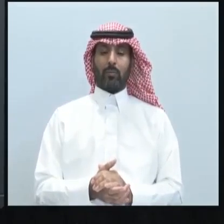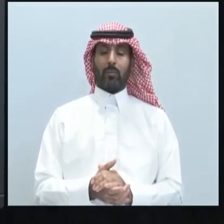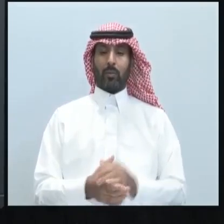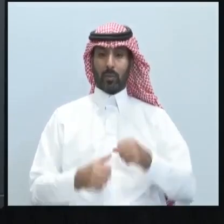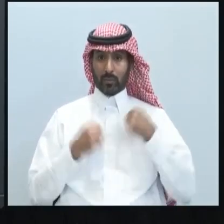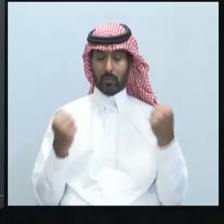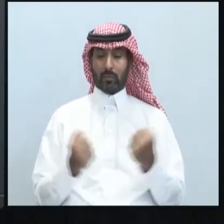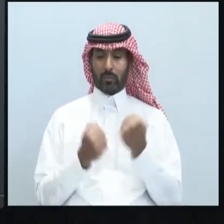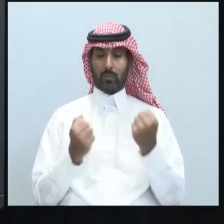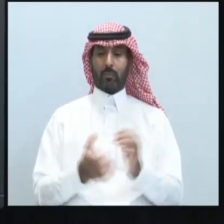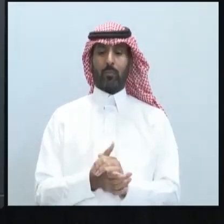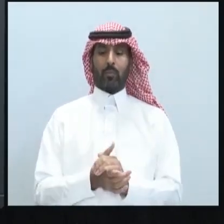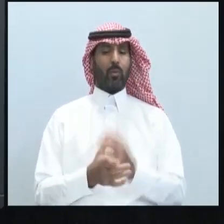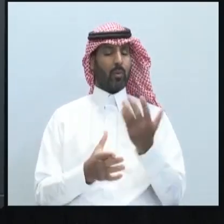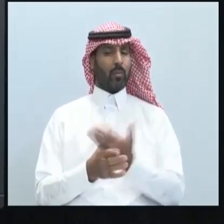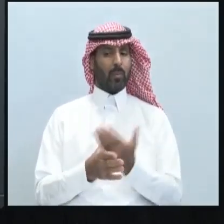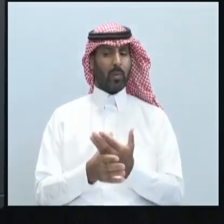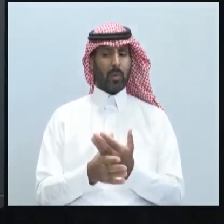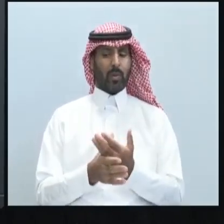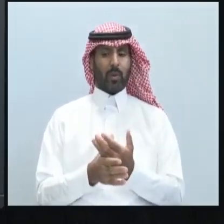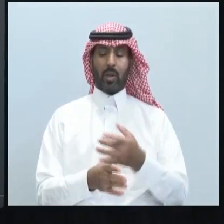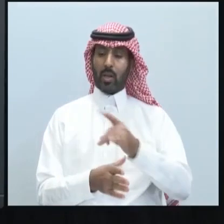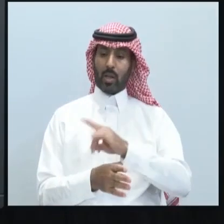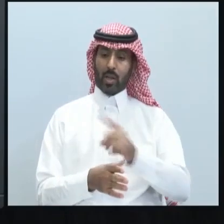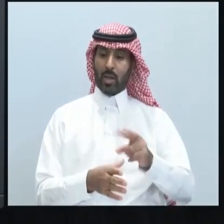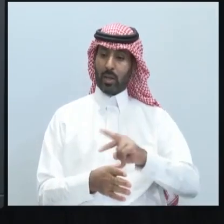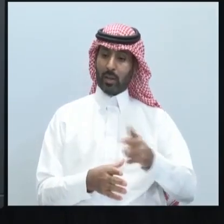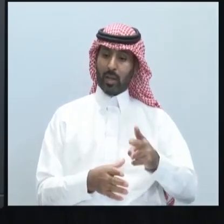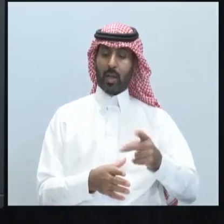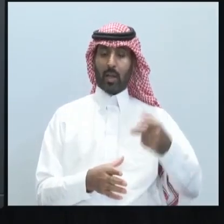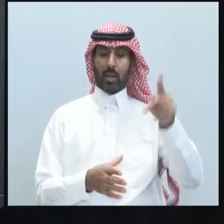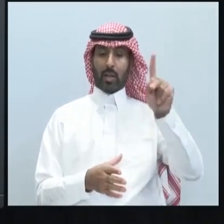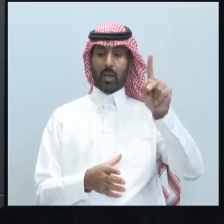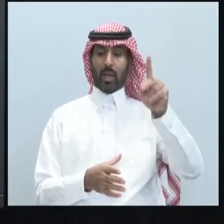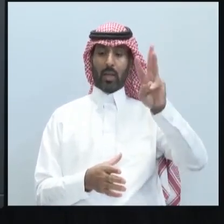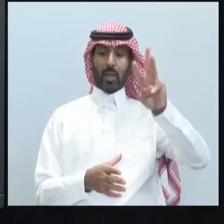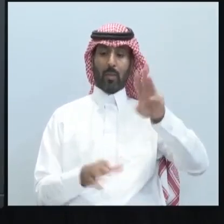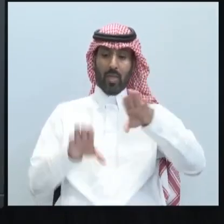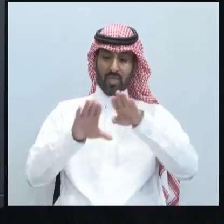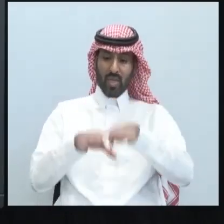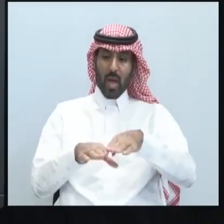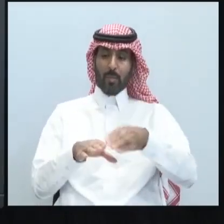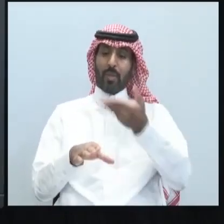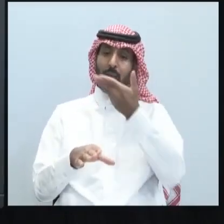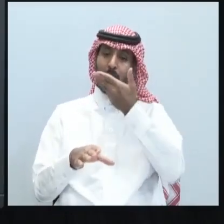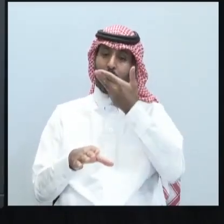تدريب لماذا لا يتغير الكي دبليو ليش الكذب اللي انا عارفه انه واحد ضرب